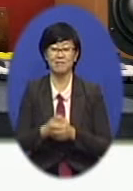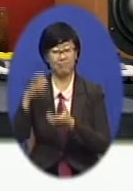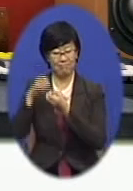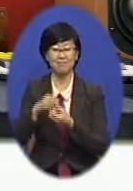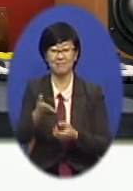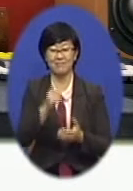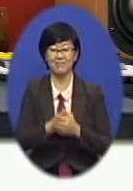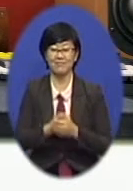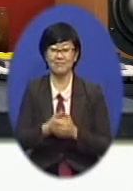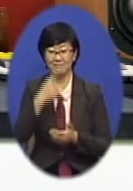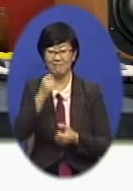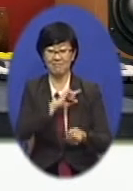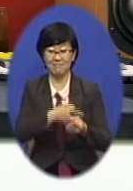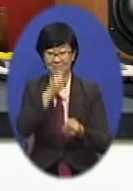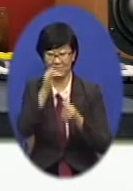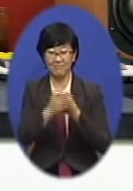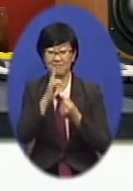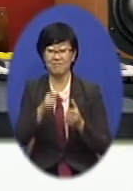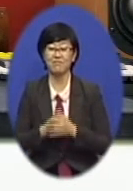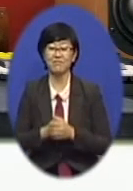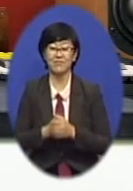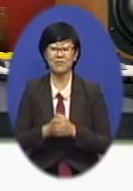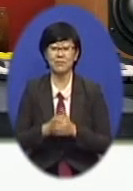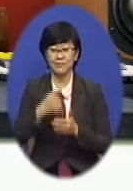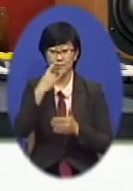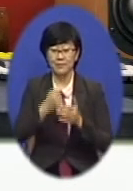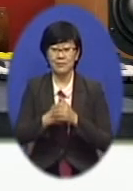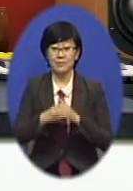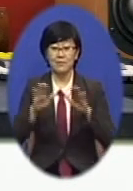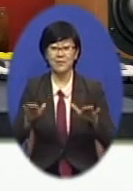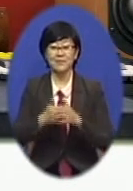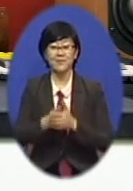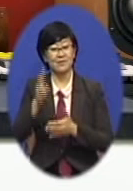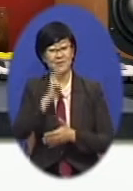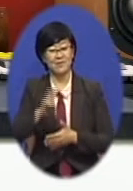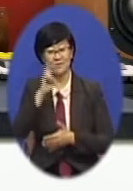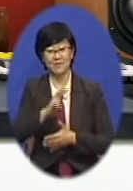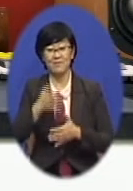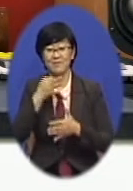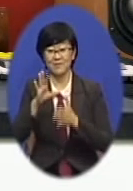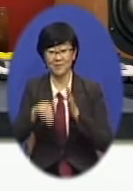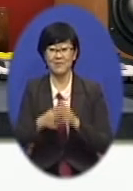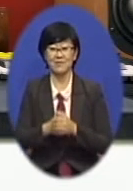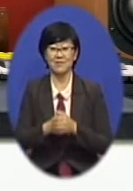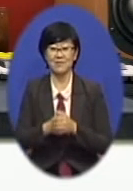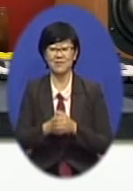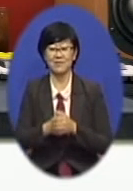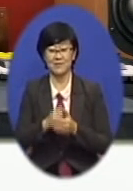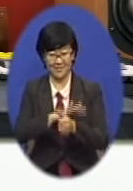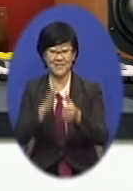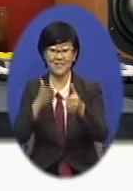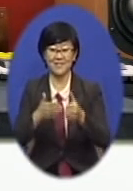예. 어머님이 능력이 있는 어머니라, 예. 자, 어머니 오늘 부처 같은 인생 부르실 텐데요. 예, 예.